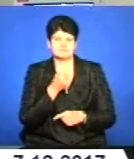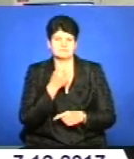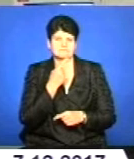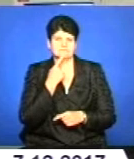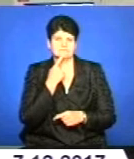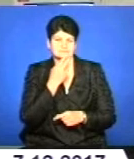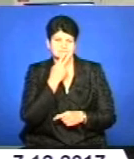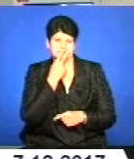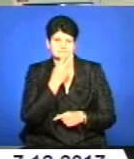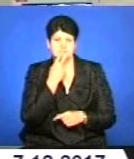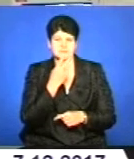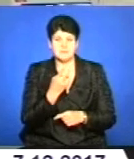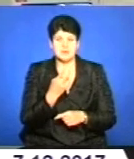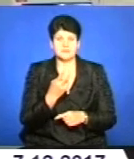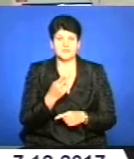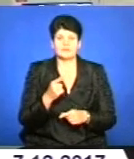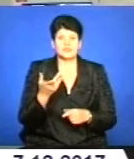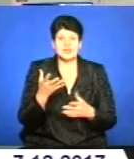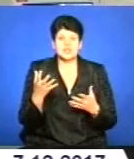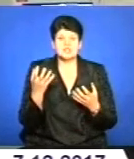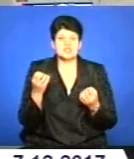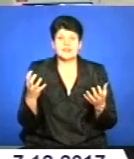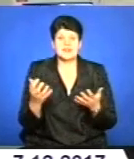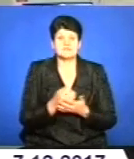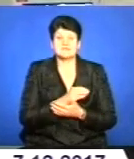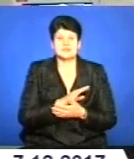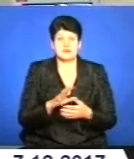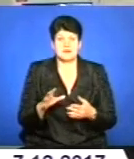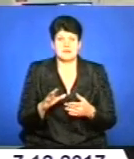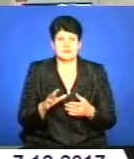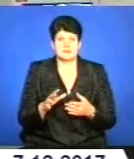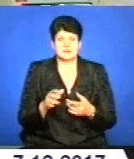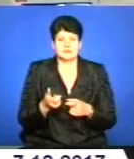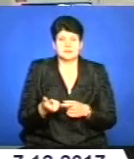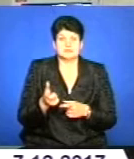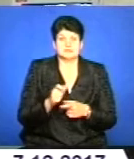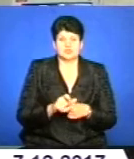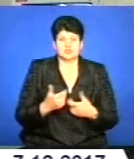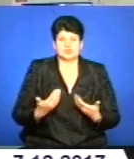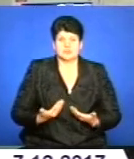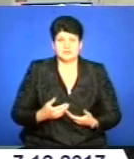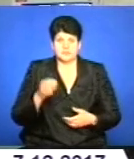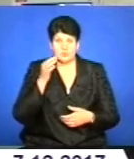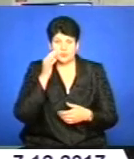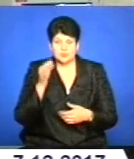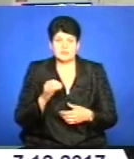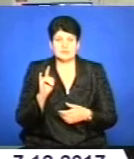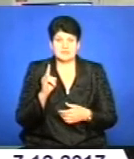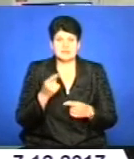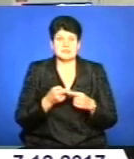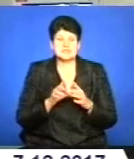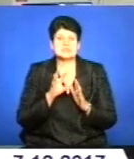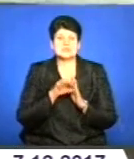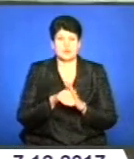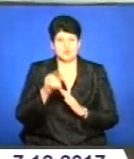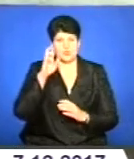природний смак, вона, здається, ще не встигала його, як то кажуть, набути життєвим досвідом. Тобто в дитині це заложено